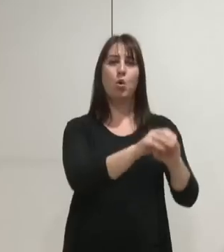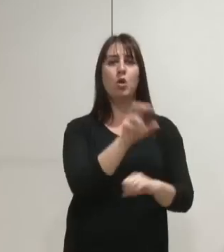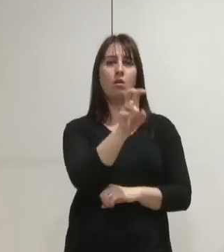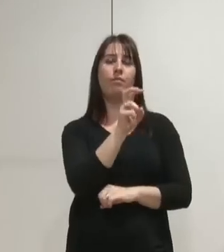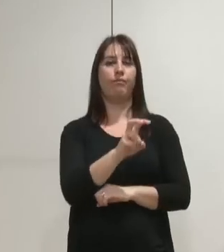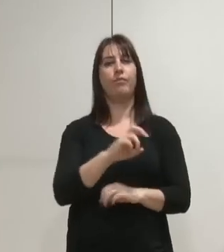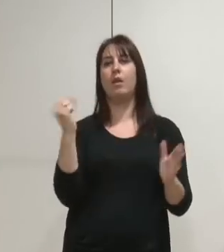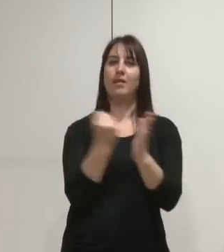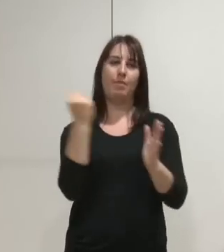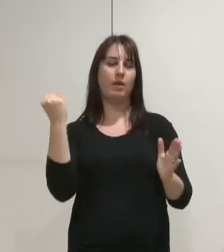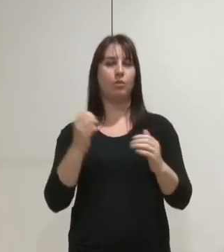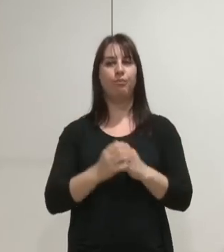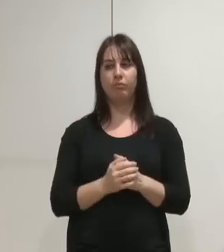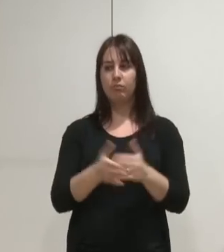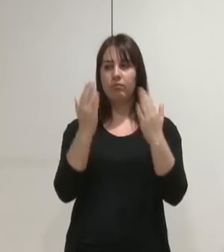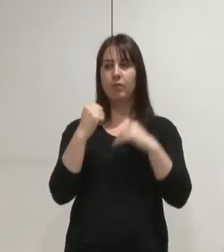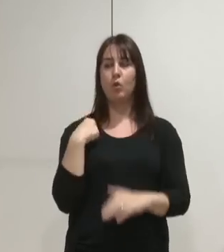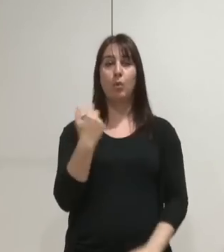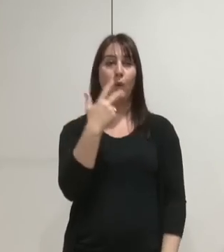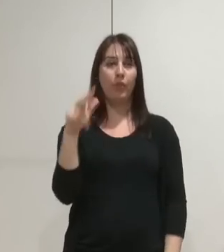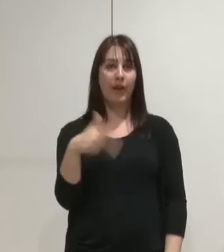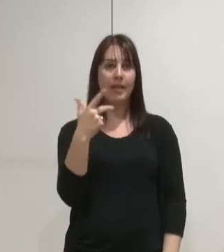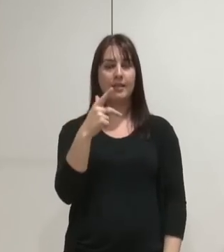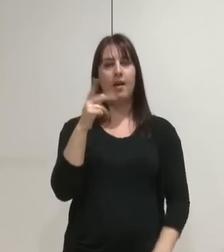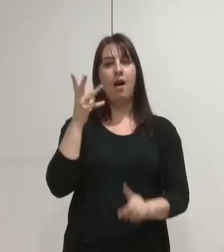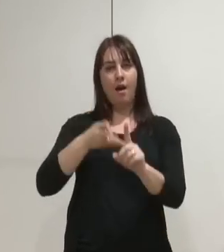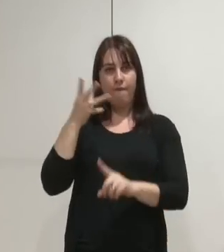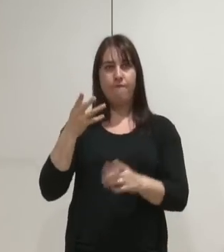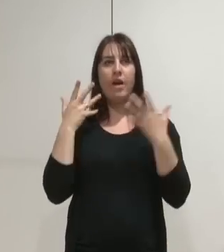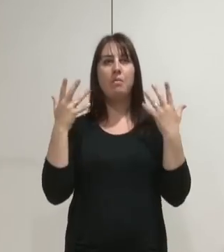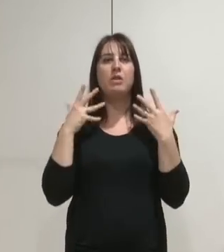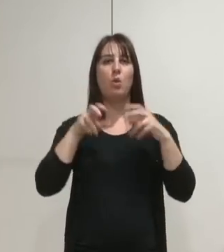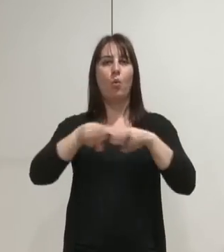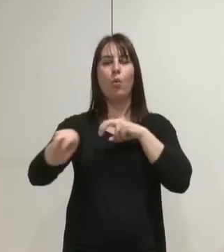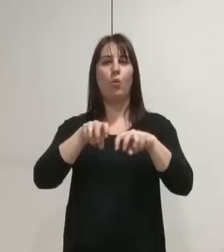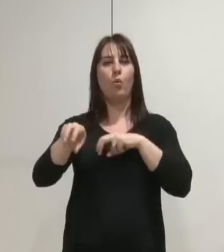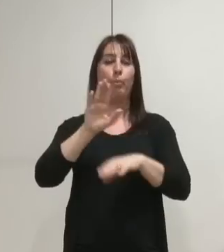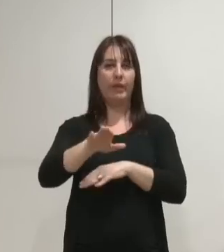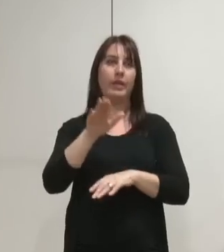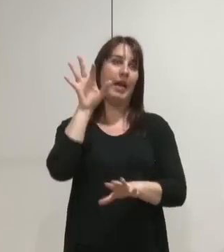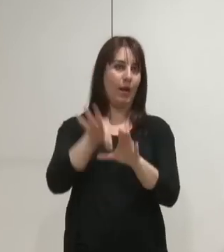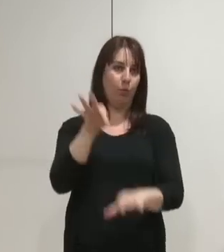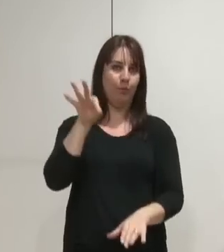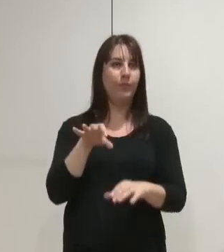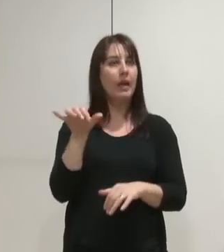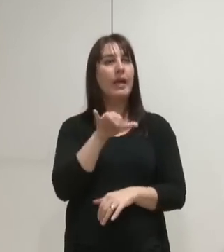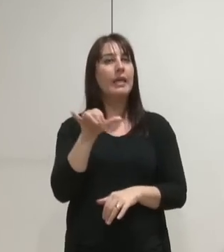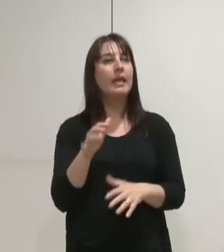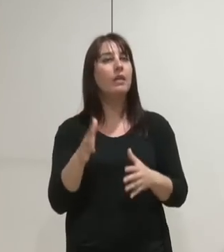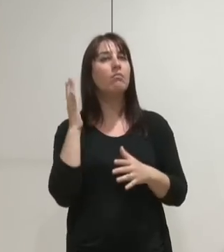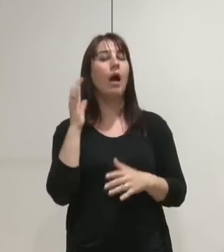délibération adopté la 13 porte sur les frais de mission des élus y a-t-il des interventions